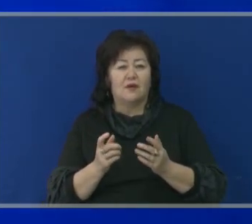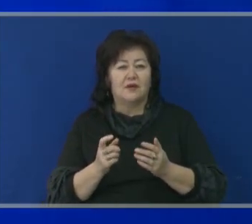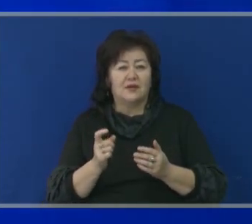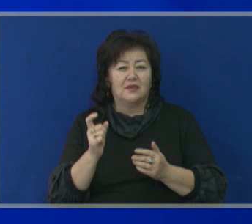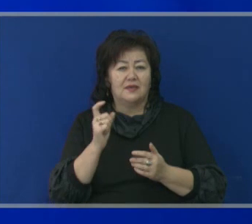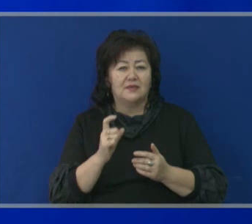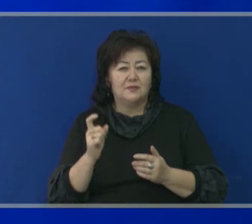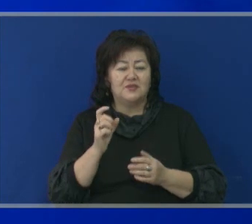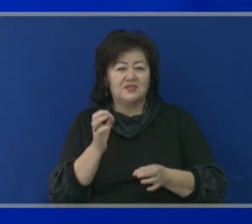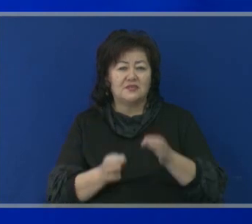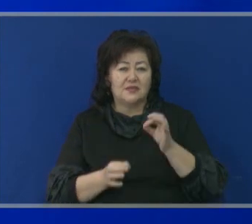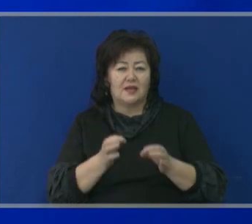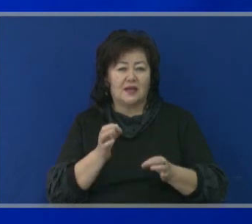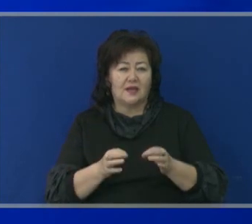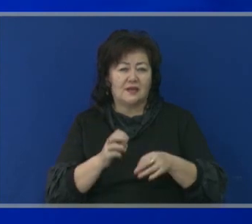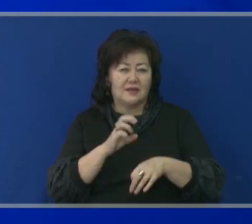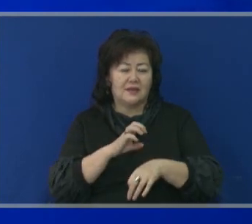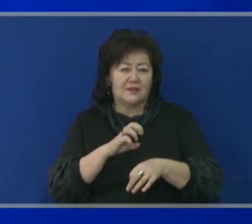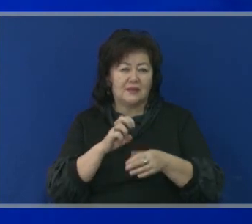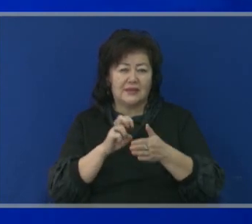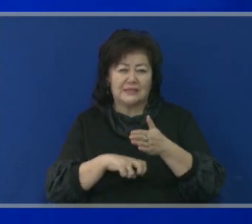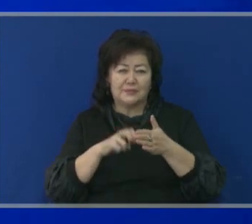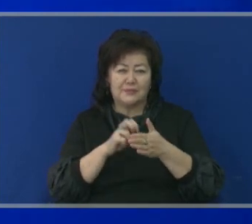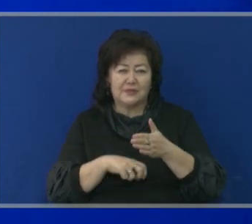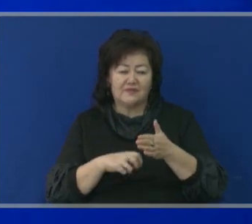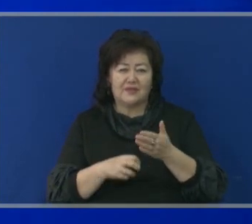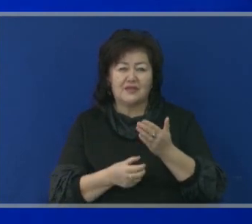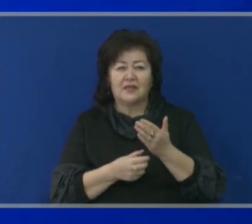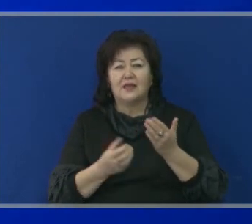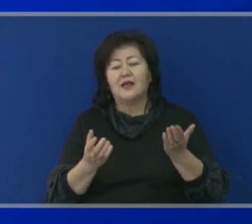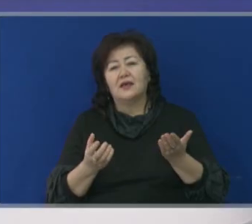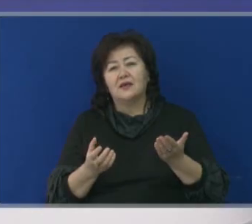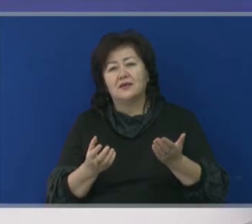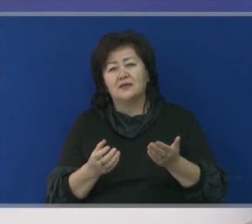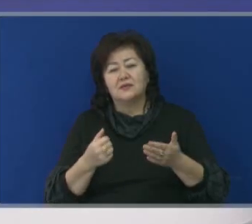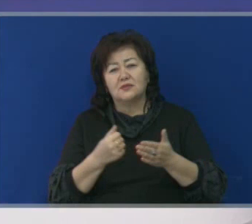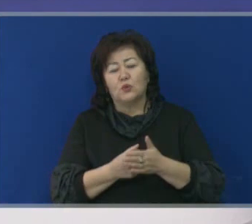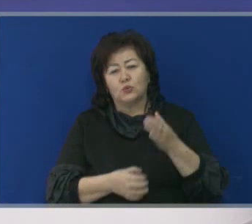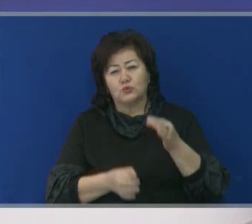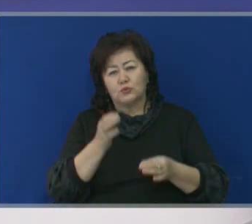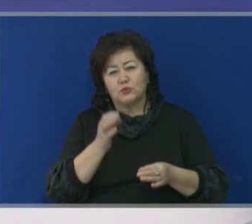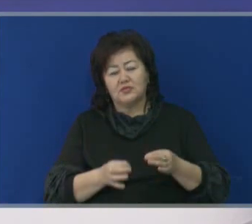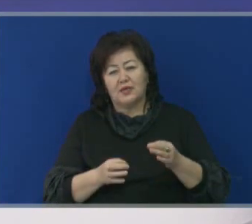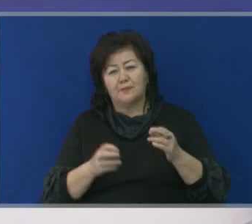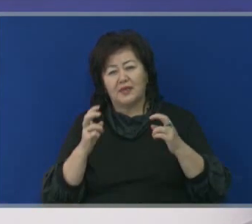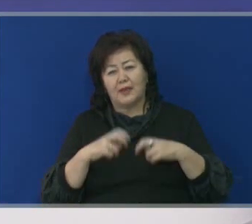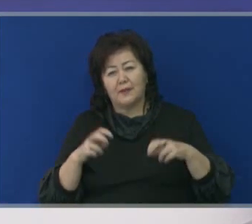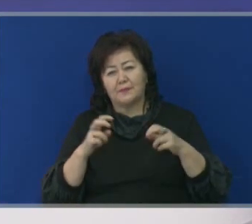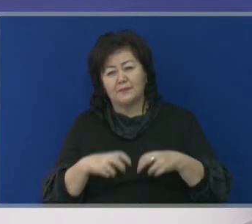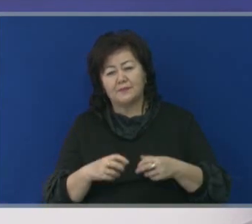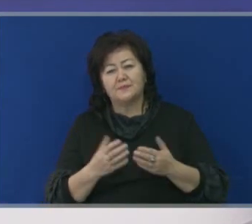Судебно-химическая экспертиза показала, что вещество является марихуаной высушенной. По данному факту проводится досудебное расследование по части 2